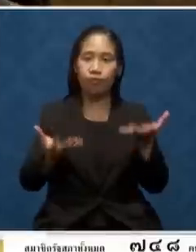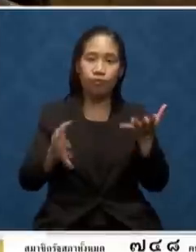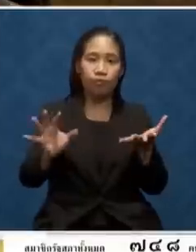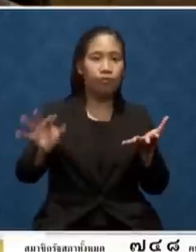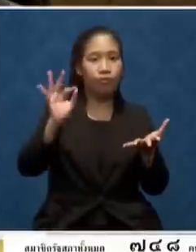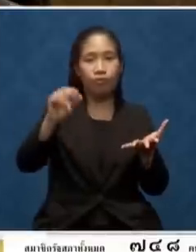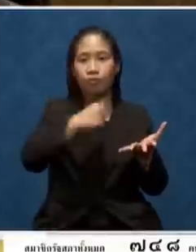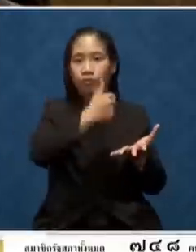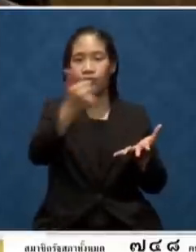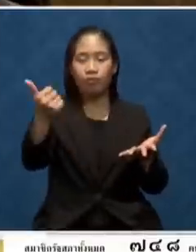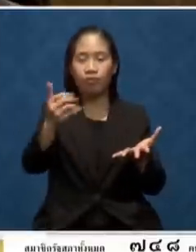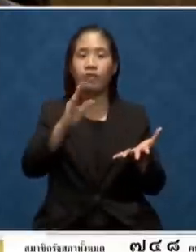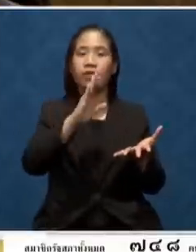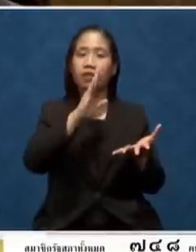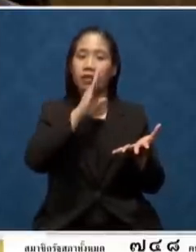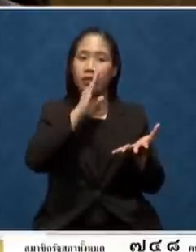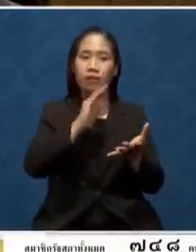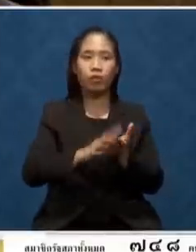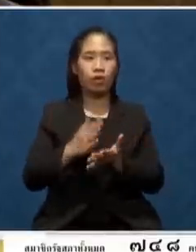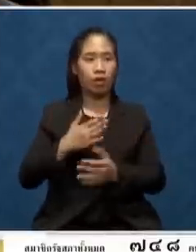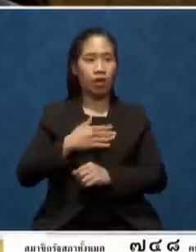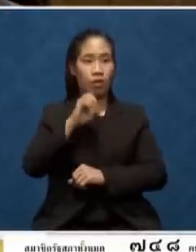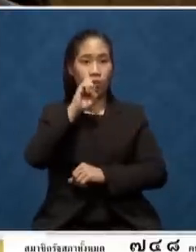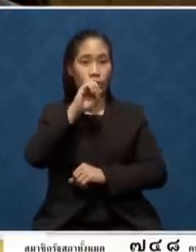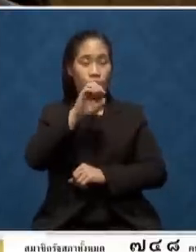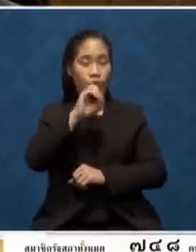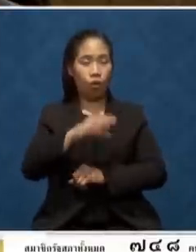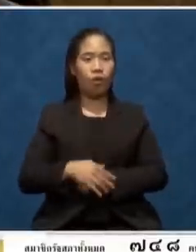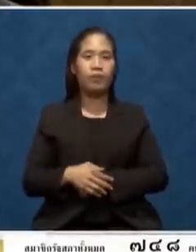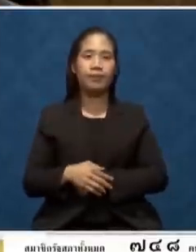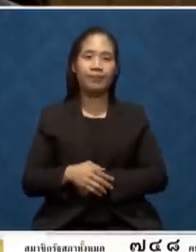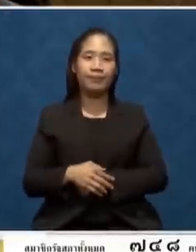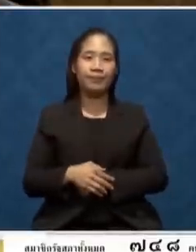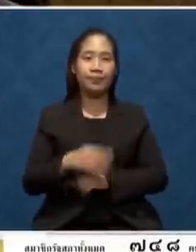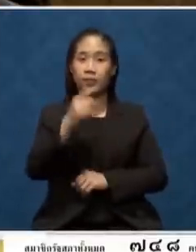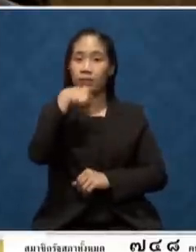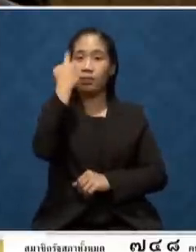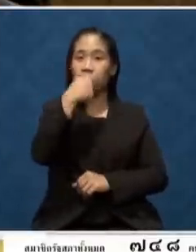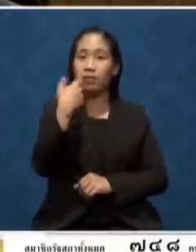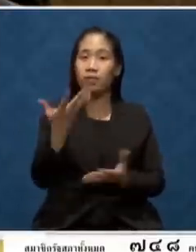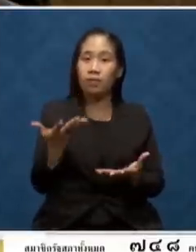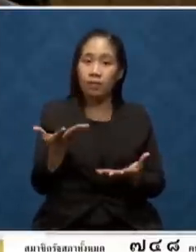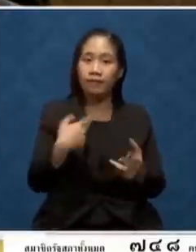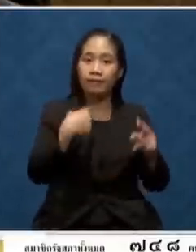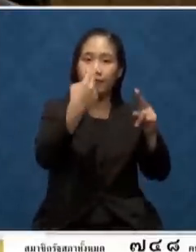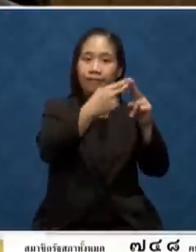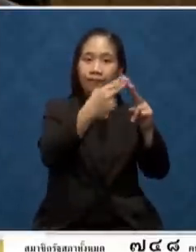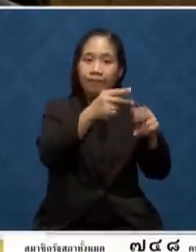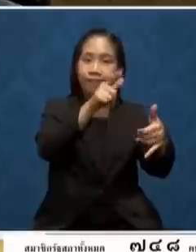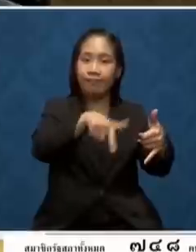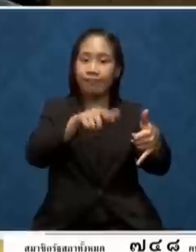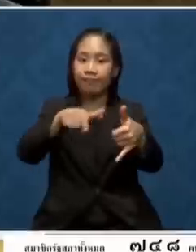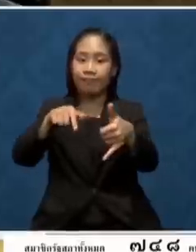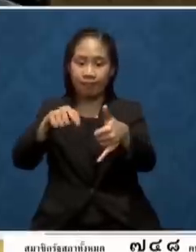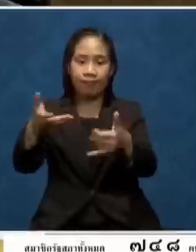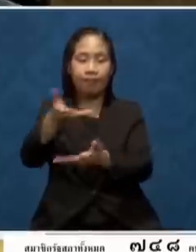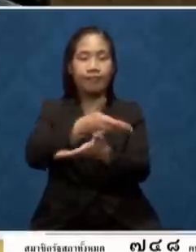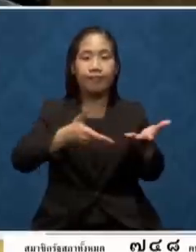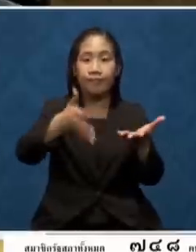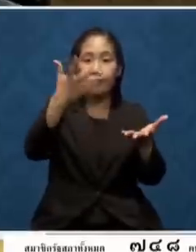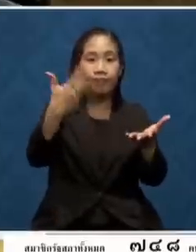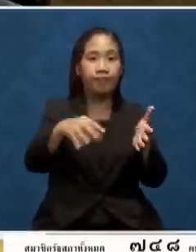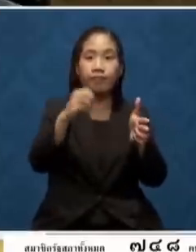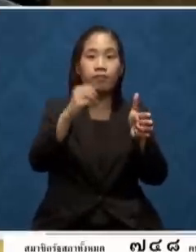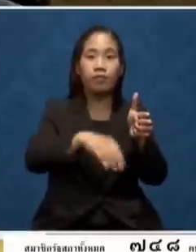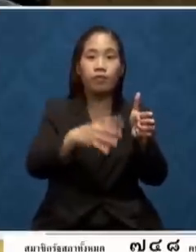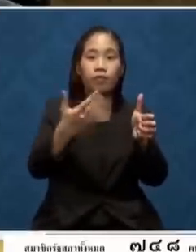แต่ถ้าหากว่าเราบอกว่าแคนดิเดตคนไหนเสนอไปแล้วพิจารณาไปแล้วตก